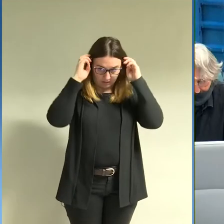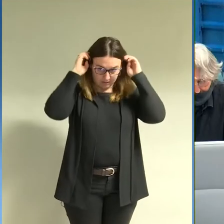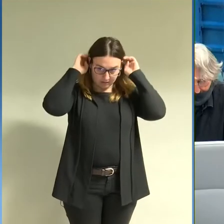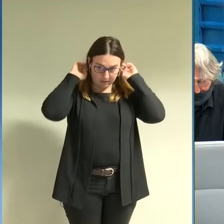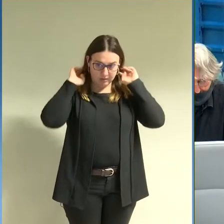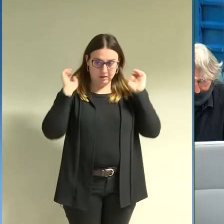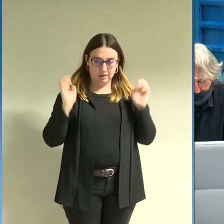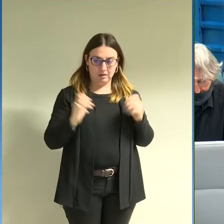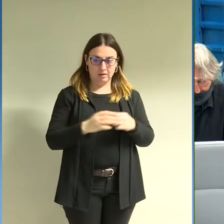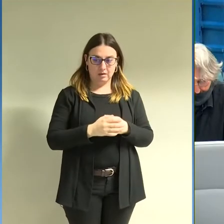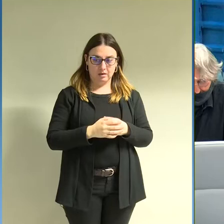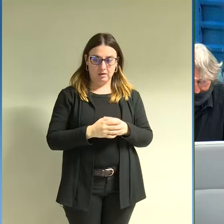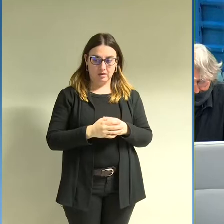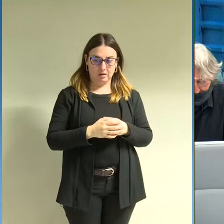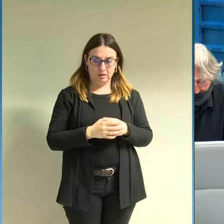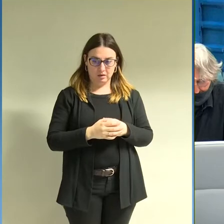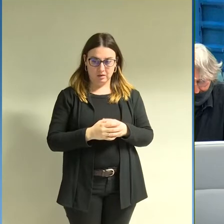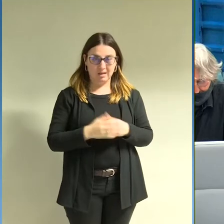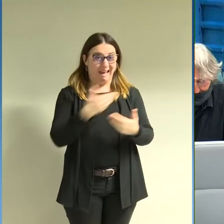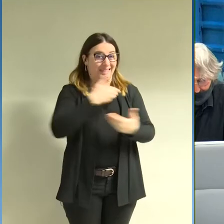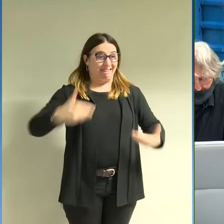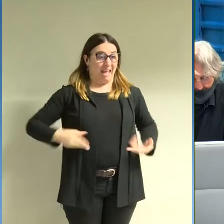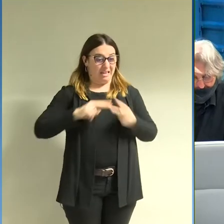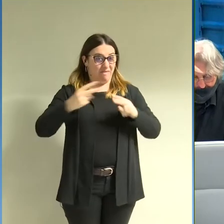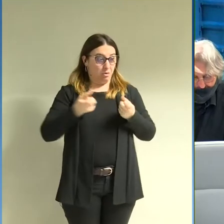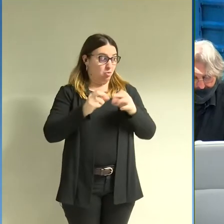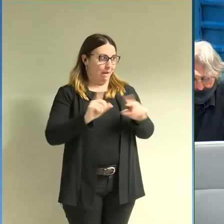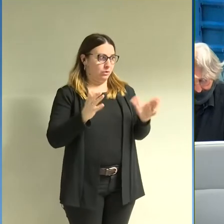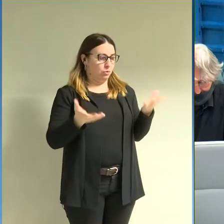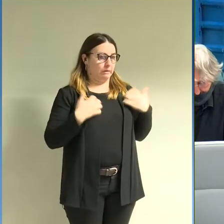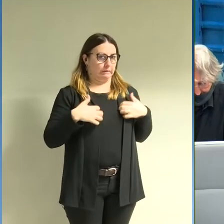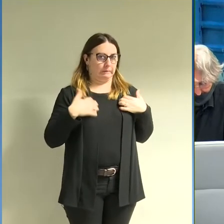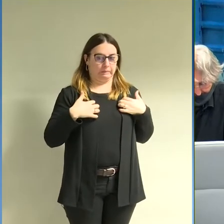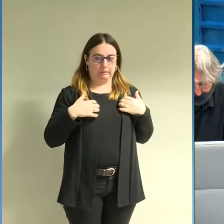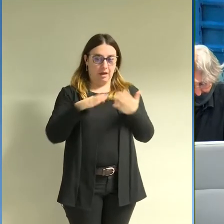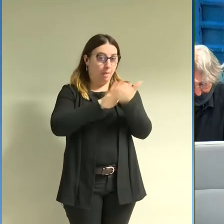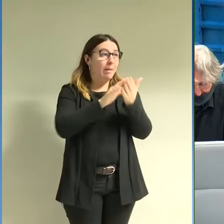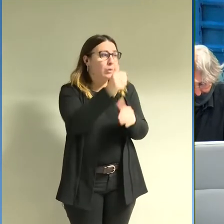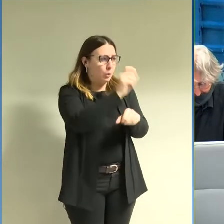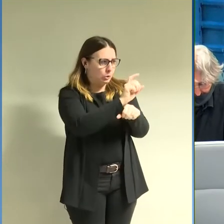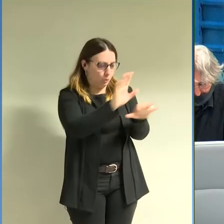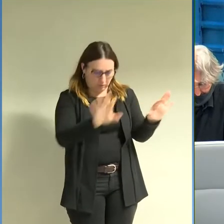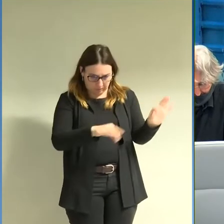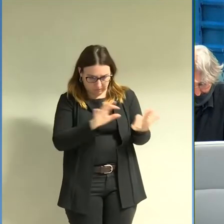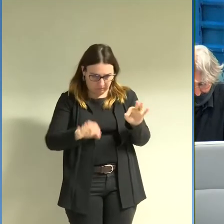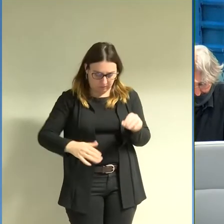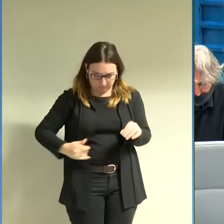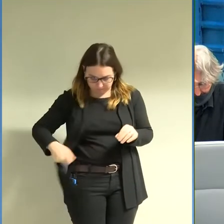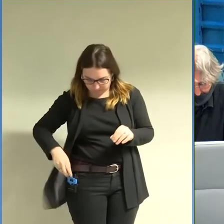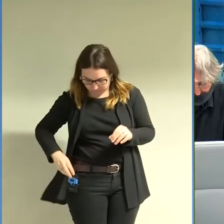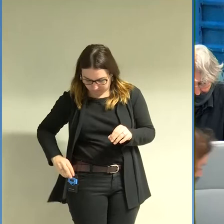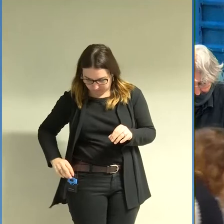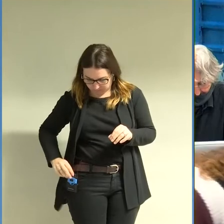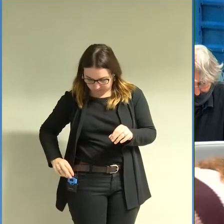suis pas sûr d'avoir la déroute dernière version d'un projet lourd je la rouvraie ce que j'aimerais ça prend une seconde par